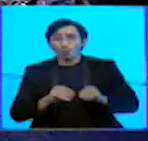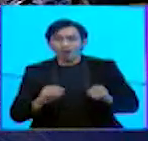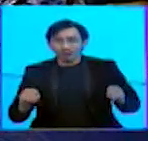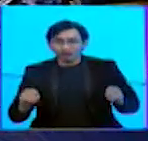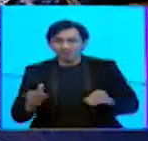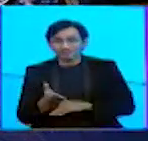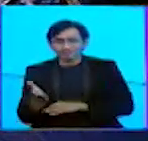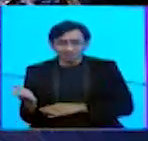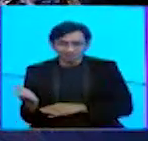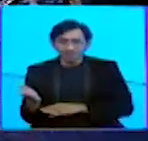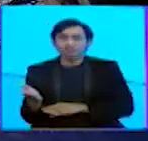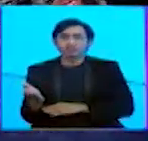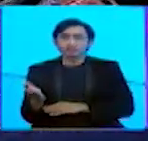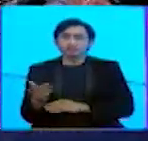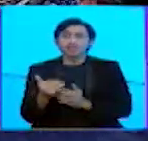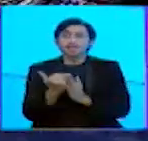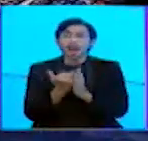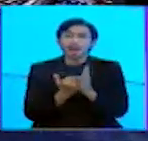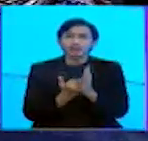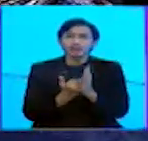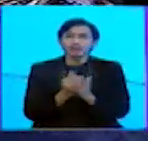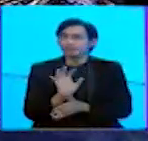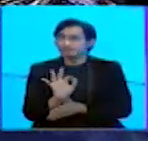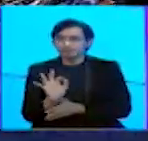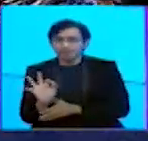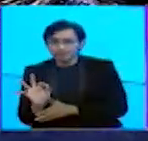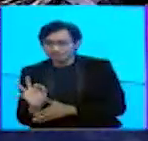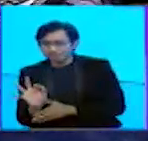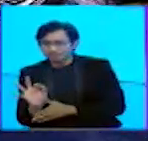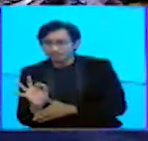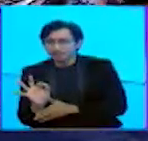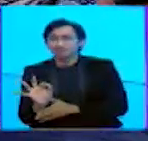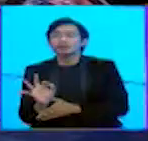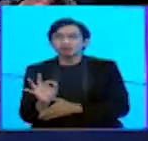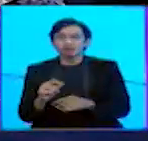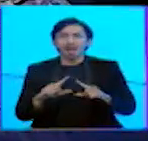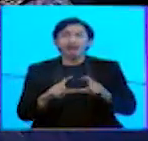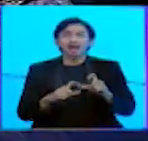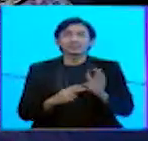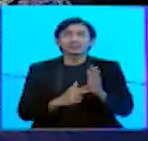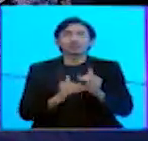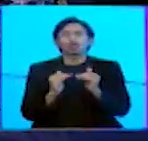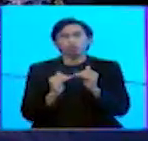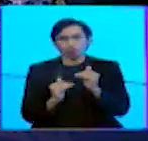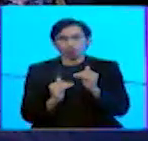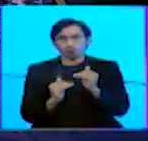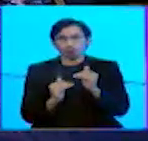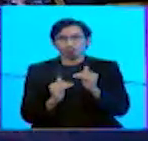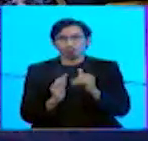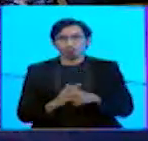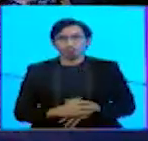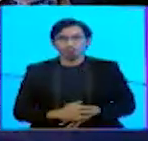tidak memenuhi syarat sesuai hasil rapat paripurna tanggal 5 Mei